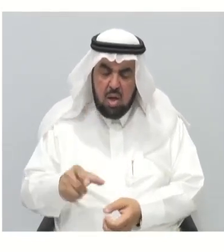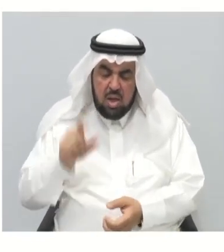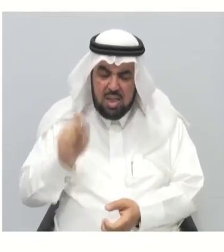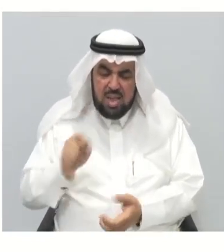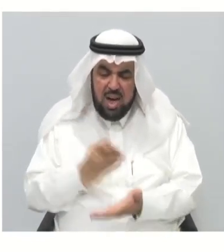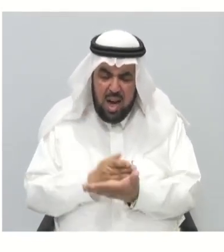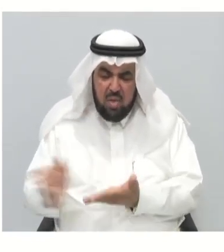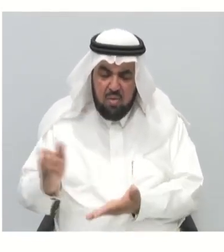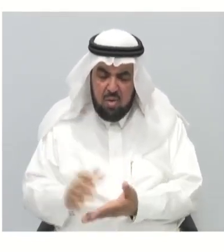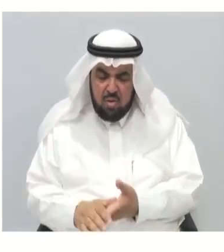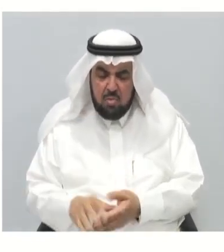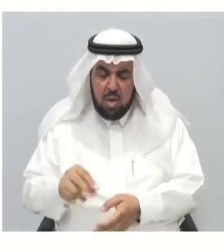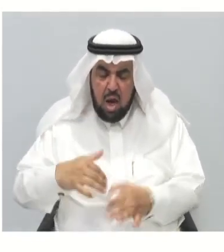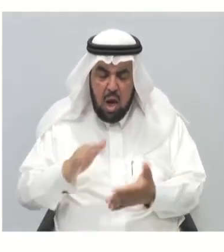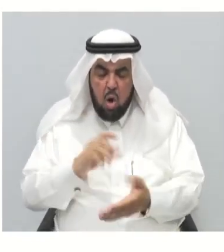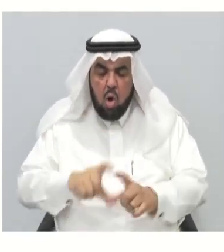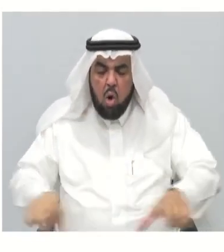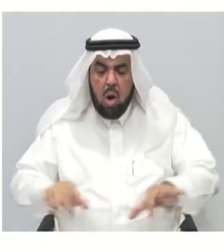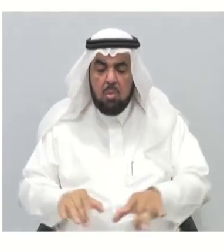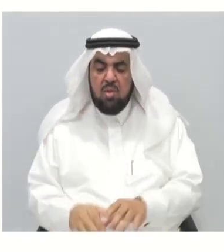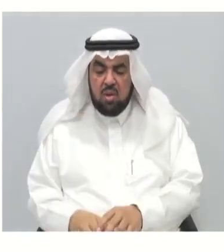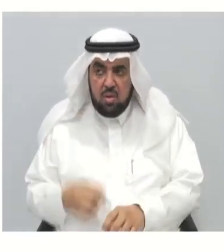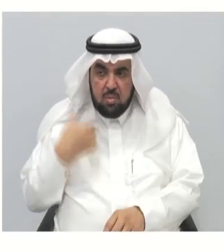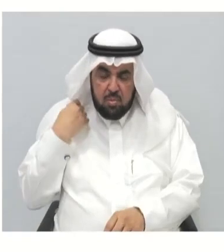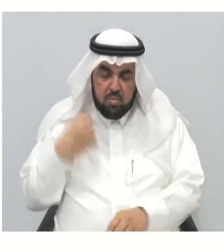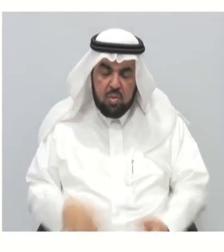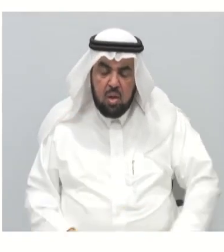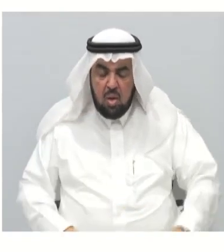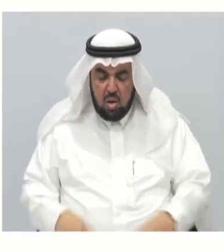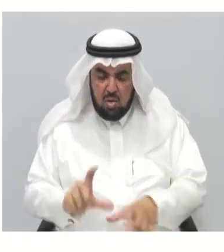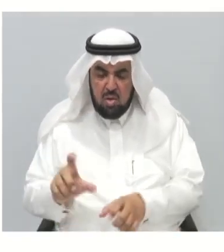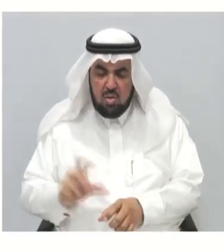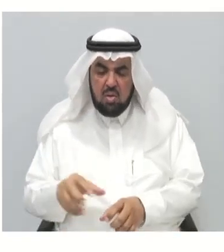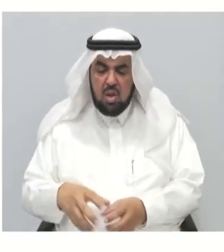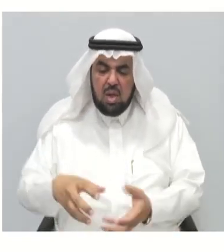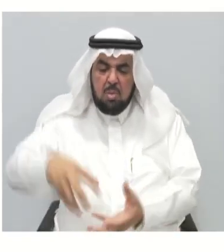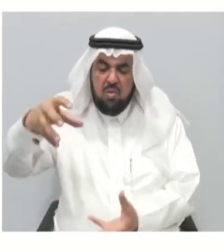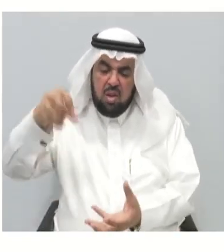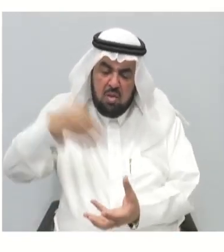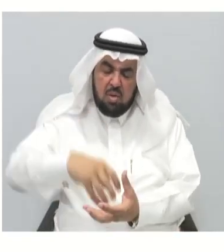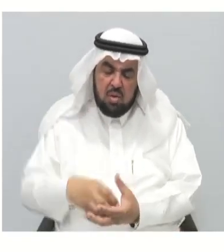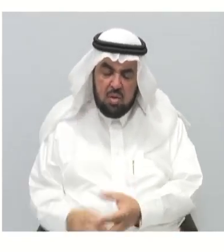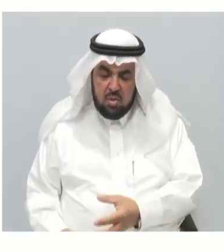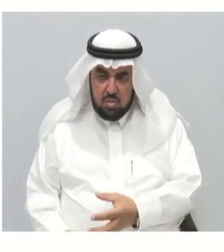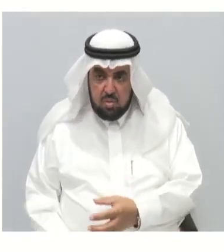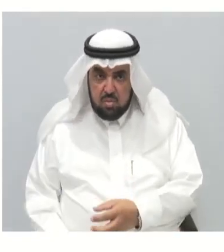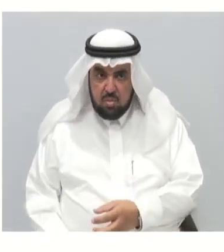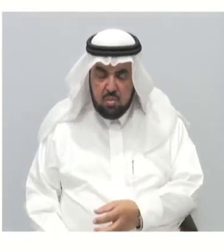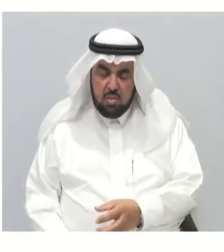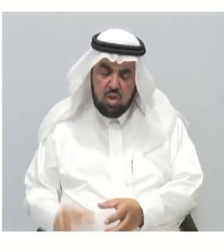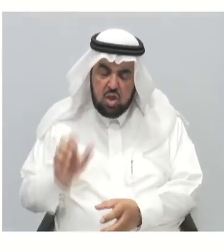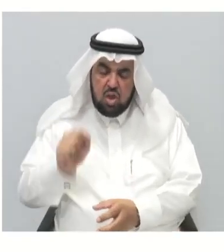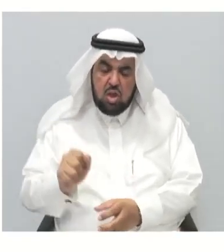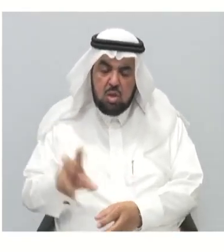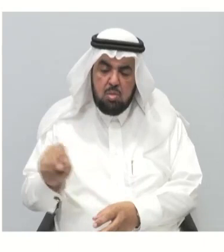ديليت من خلال لوحه المفاتيح او من خلال سله النفايات الموجوده في الجهه